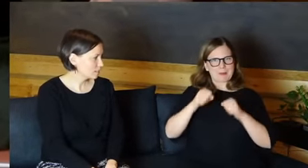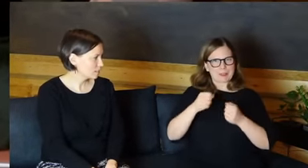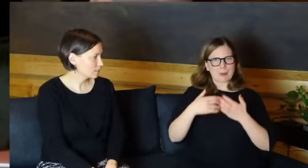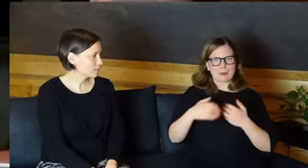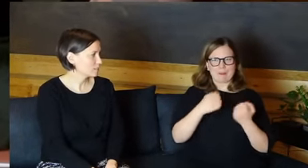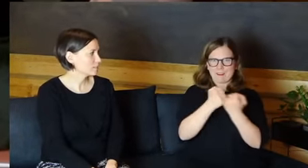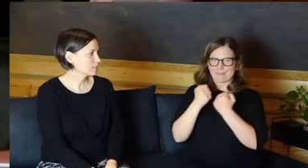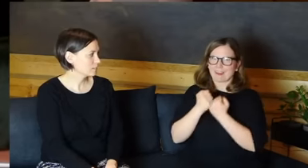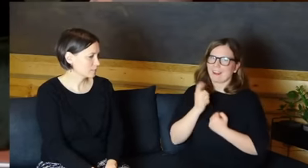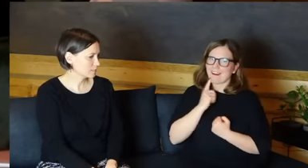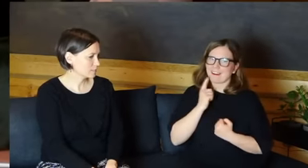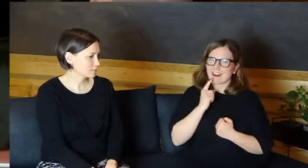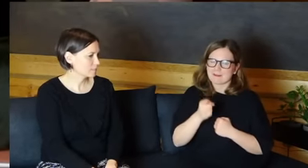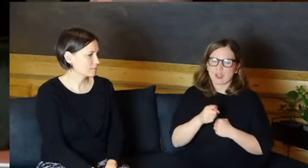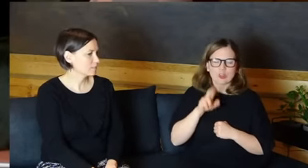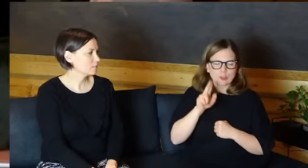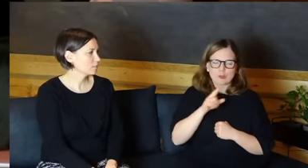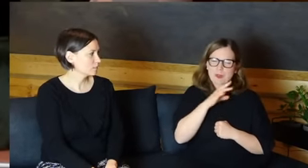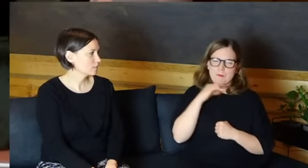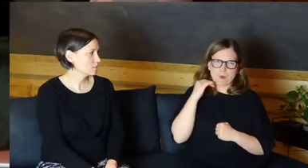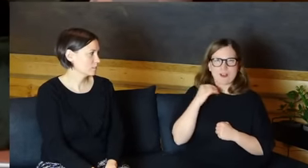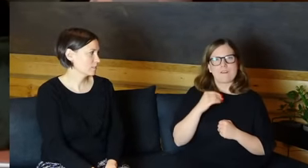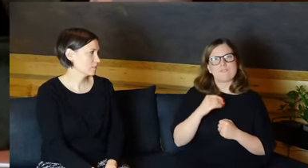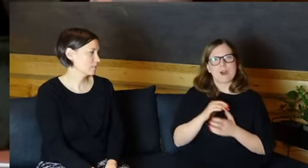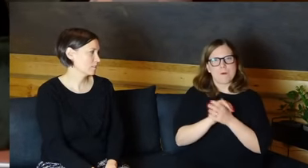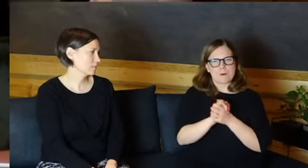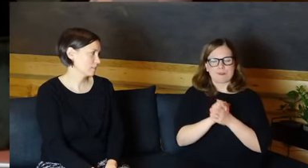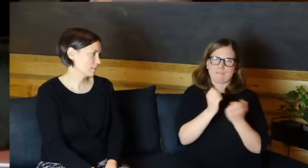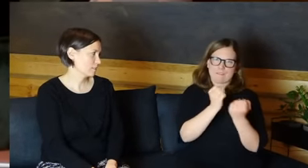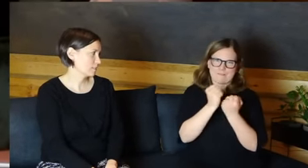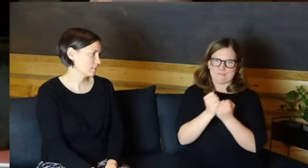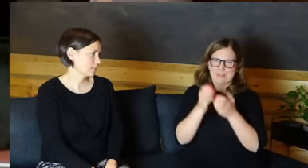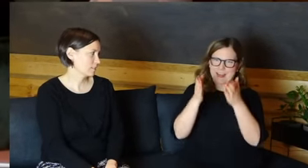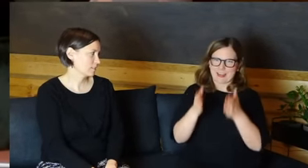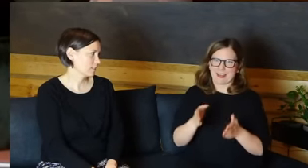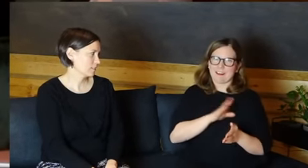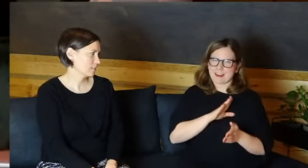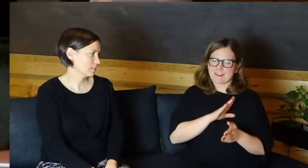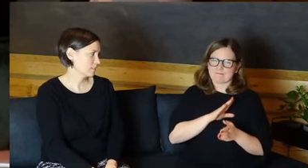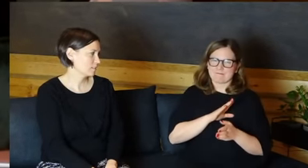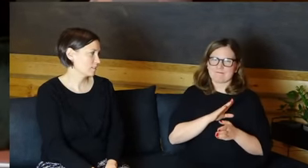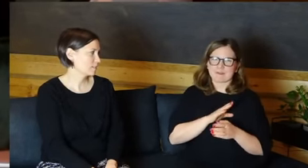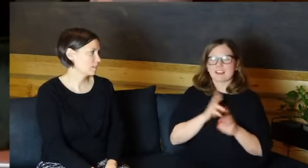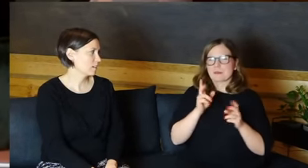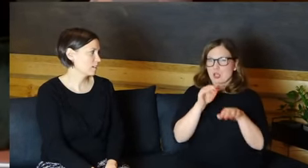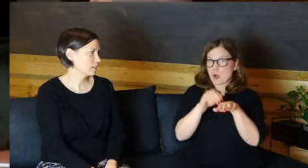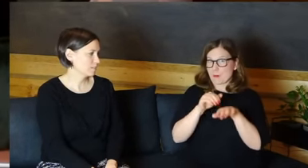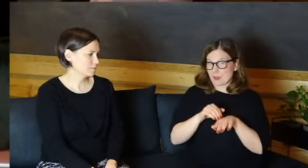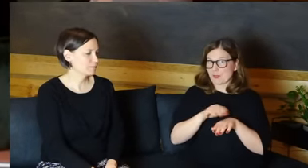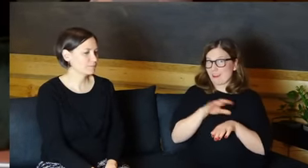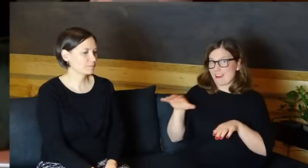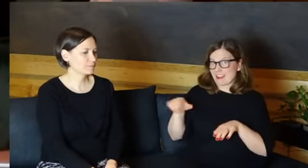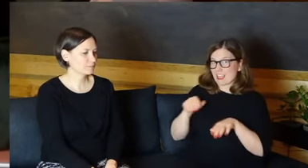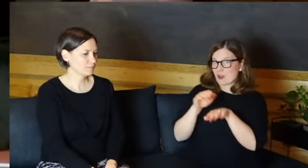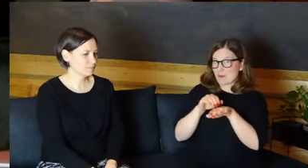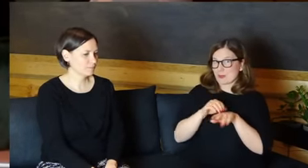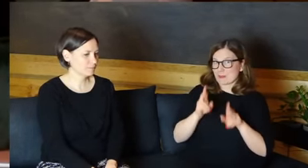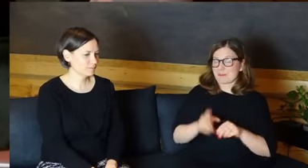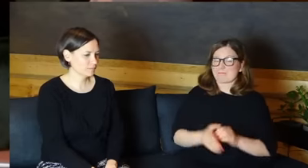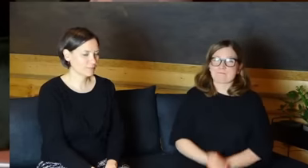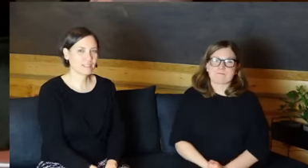sitten tosi kiva kaveri kaikille. Eli tämmöisiä pointteja muun muassa on tullut sieltä. Onnittelut